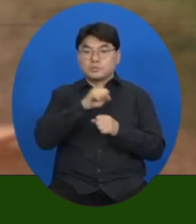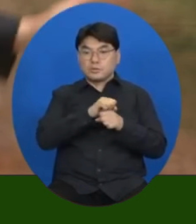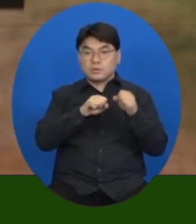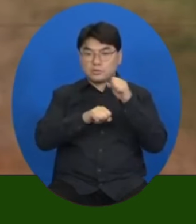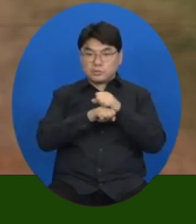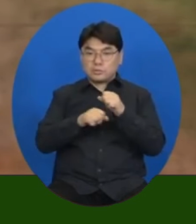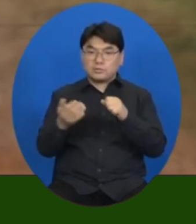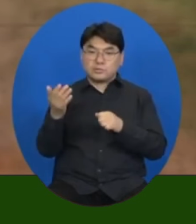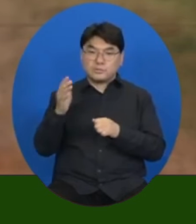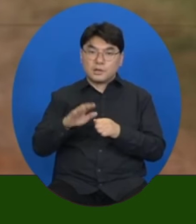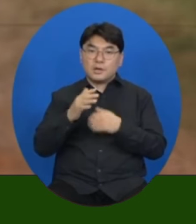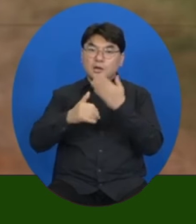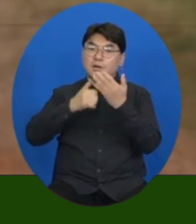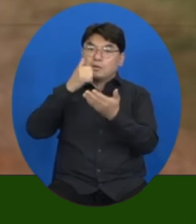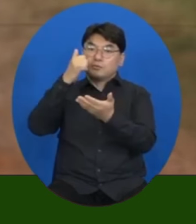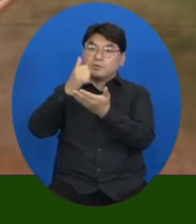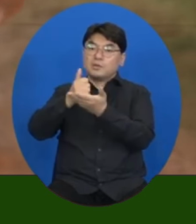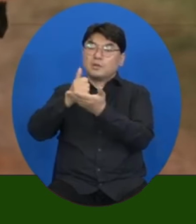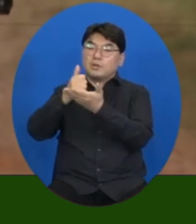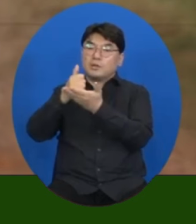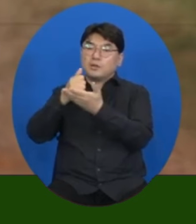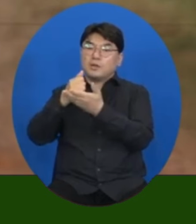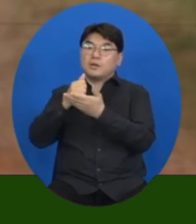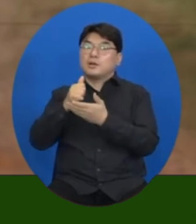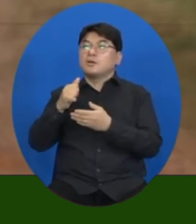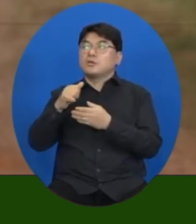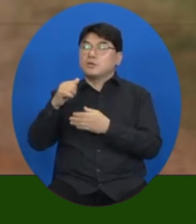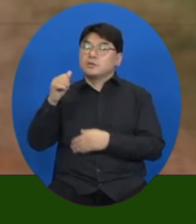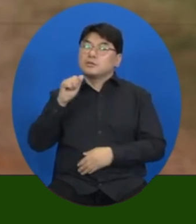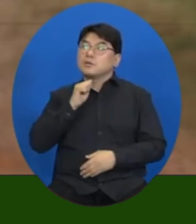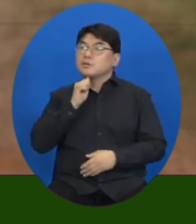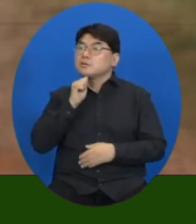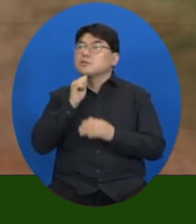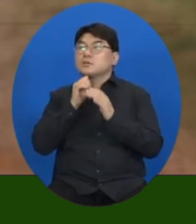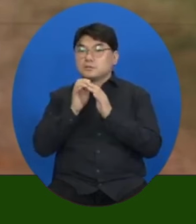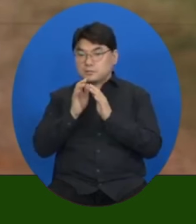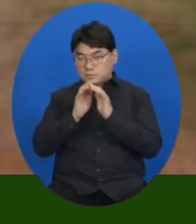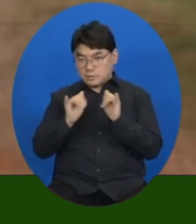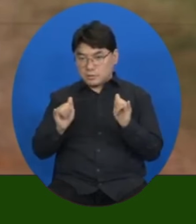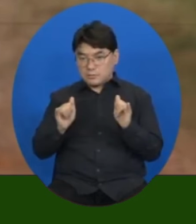하나님께 대하여서 부유하지 못한 사람이 이와